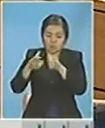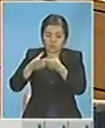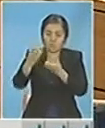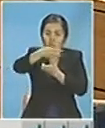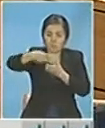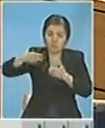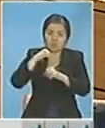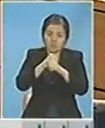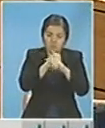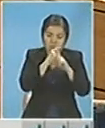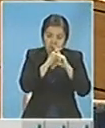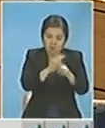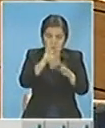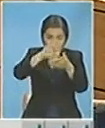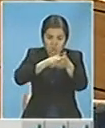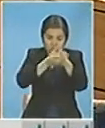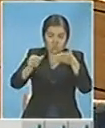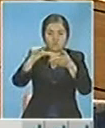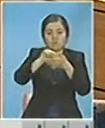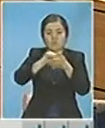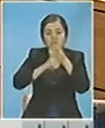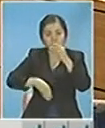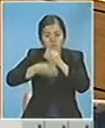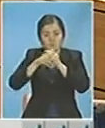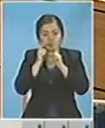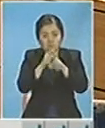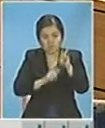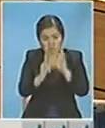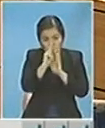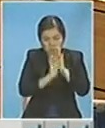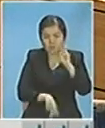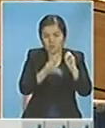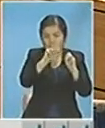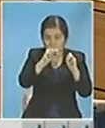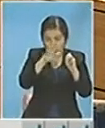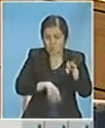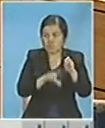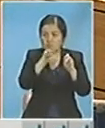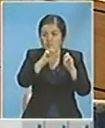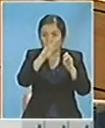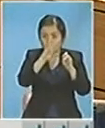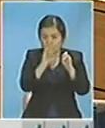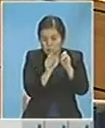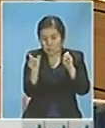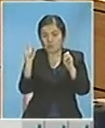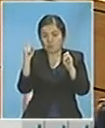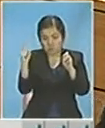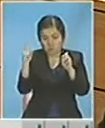ที่ให้เป็นไปตามนโยบายแก้ไขเพิ่มเติมตามมาตรา35และมาตรา36วรรค1ผมเห็นด้วยนะ